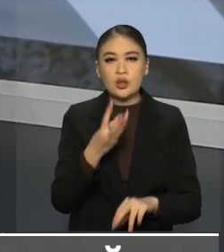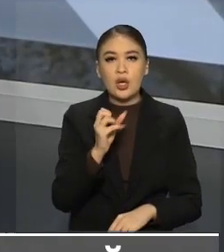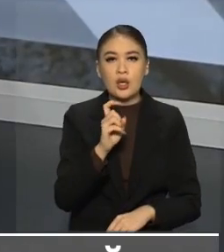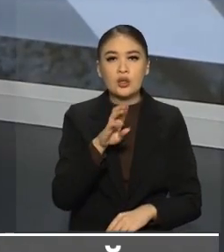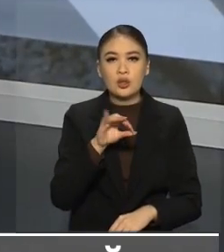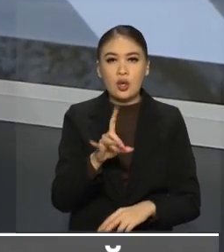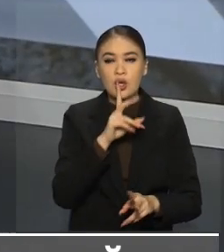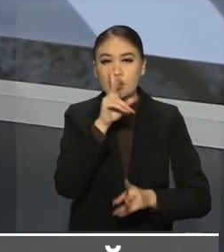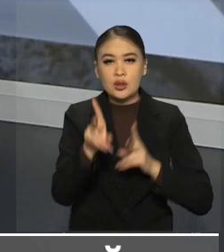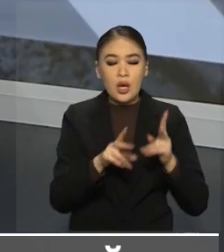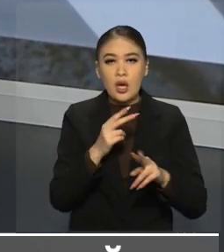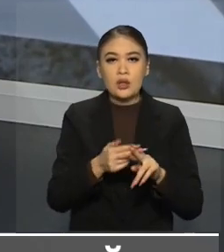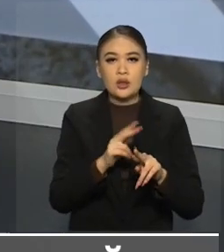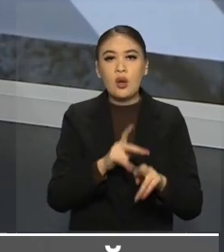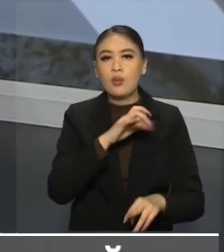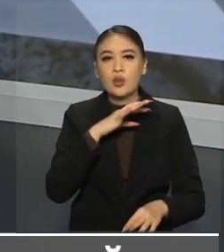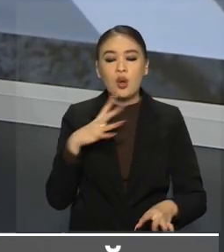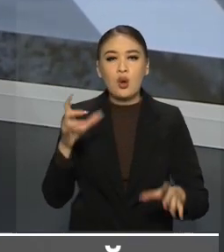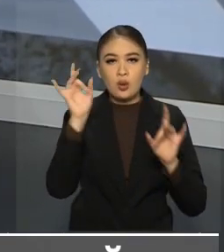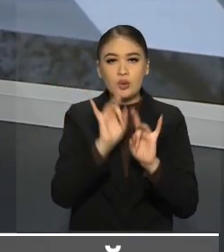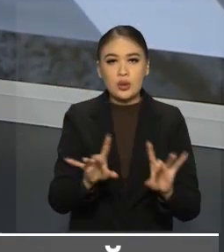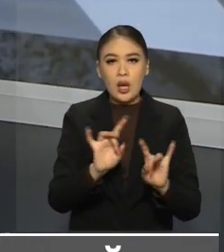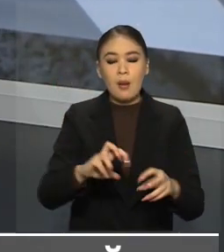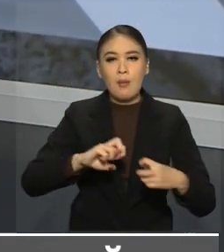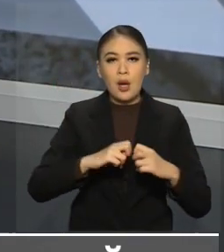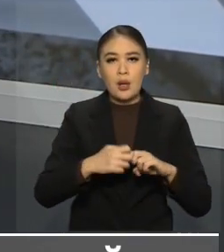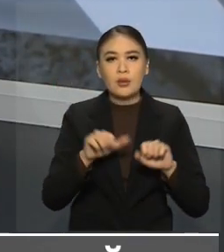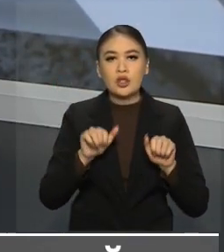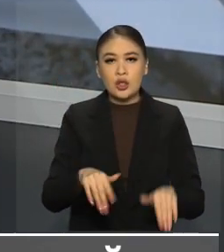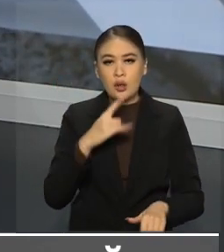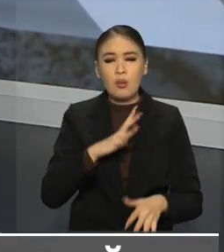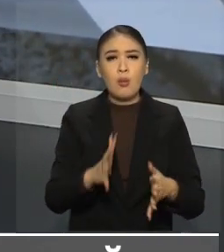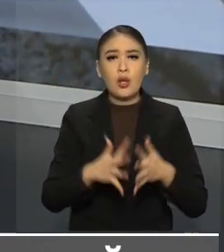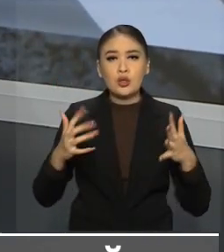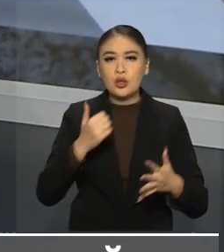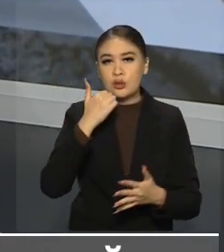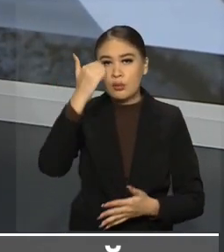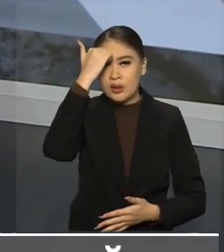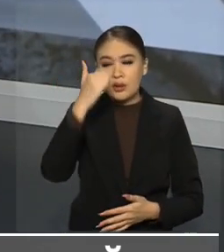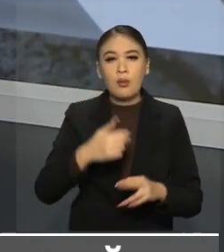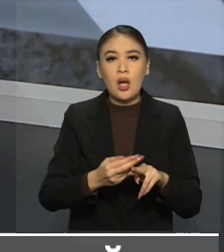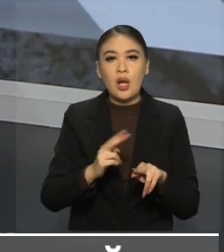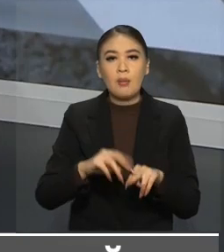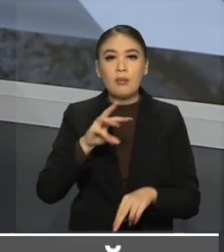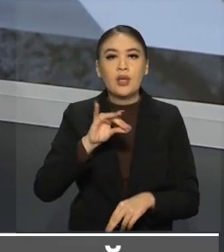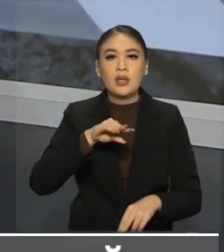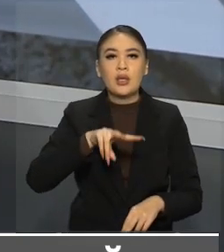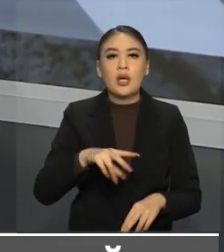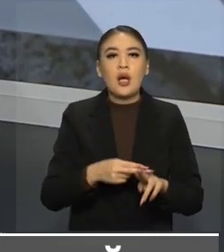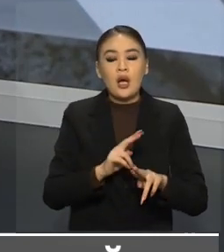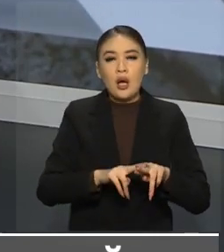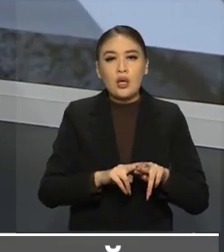шахтерлердің шағымын көпке шығарып, солардың проблемаларын шешіп жүрсіздер. Көп рахмет айтамыз. Енді Серік мырза, мынау Миттал 26